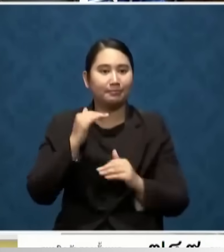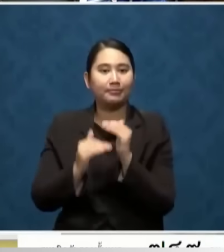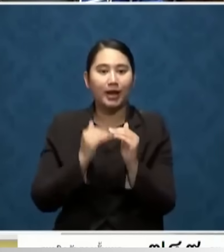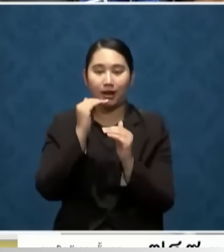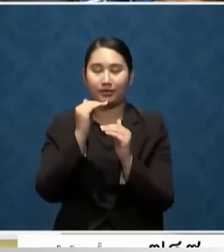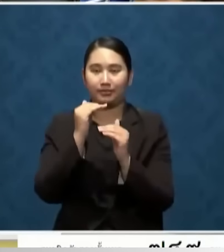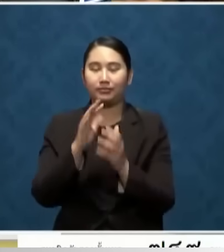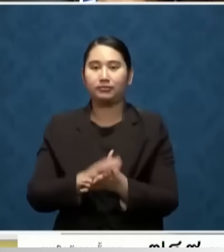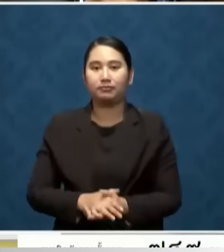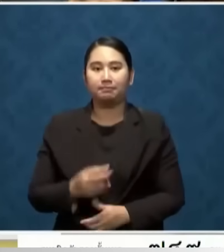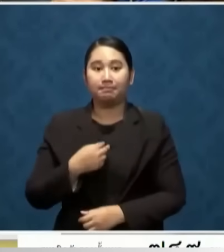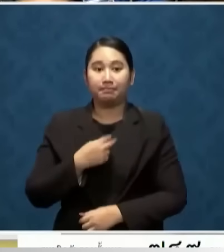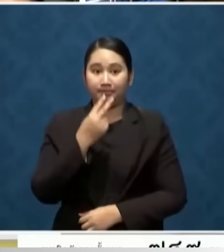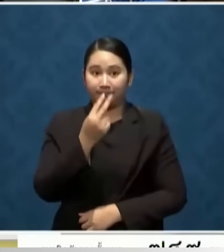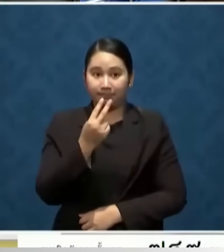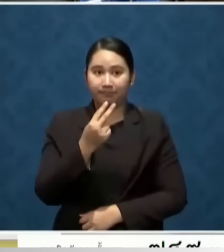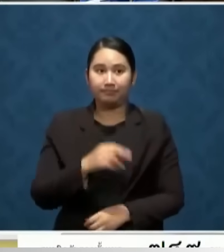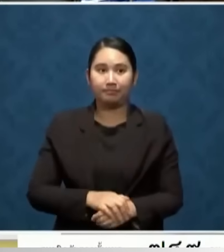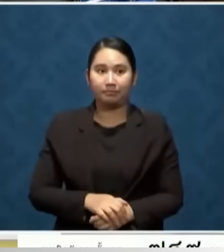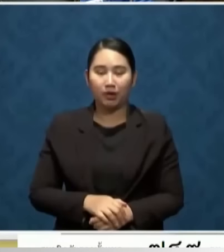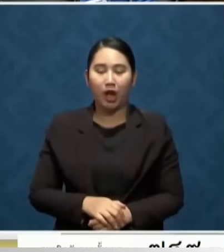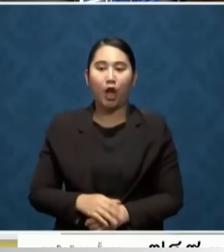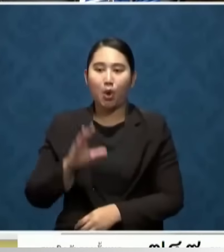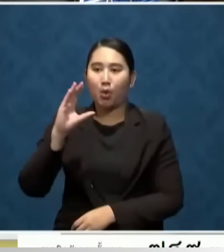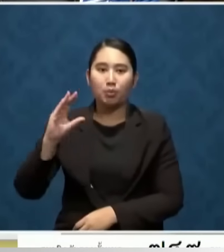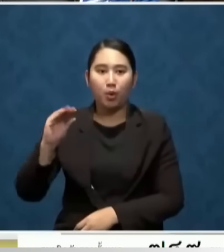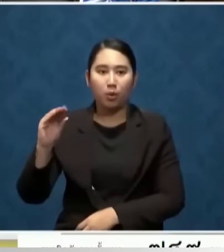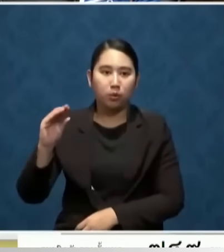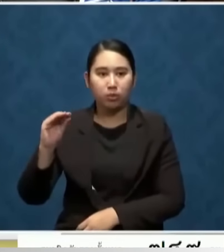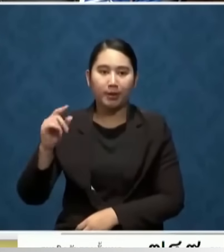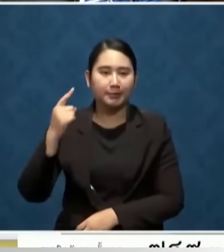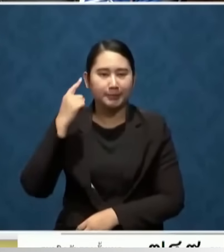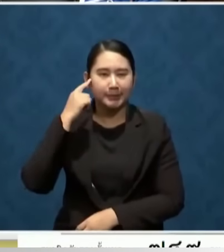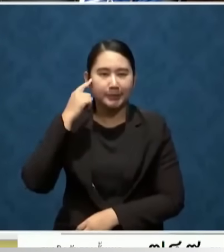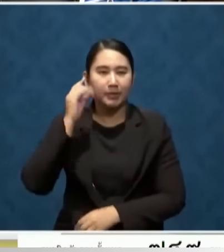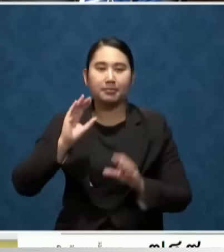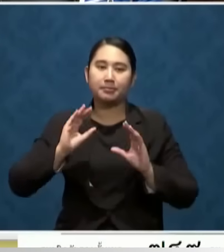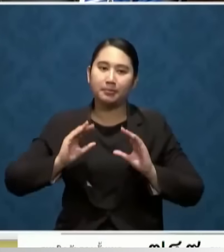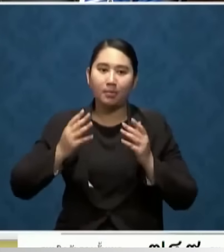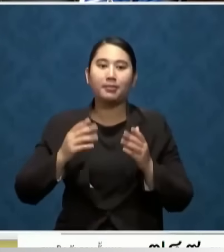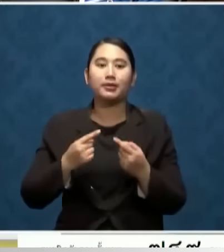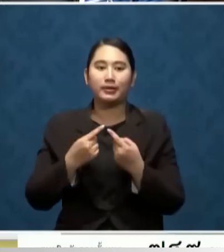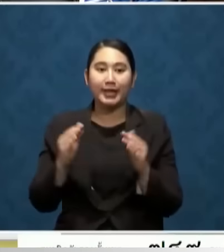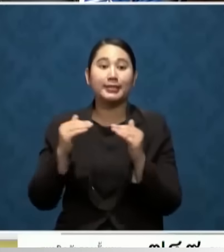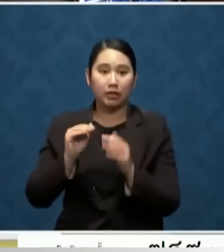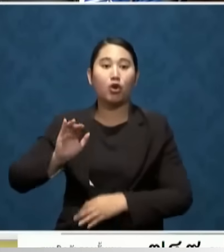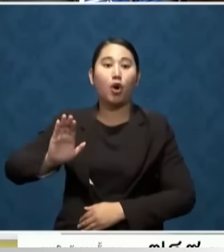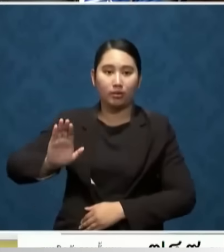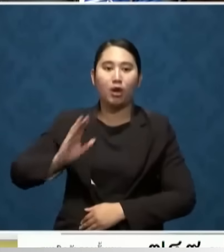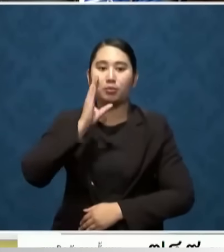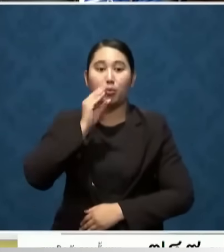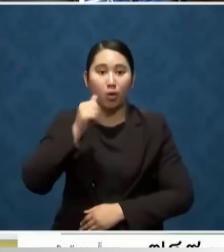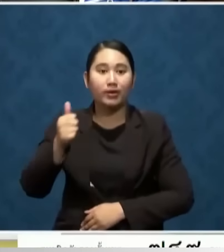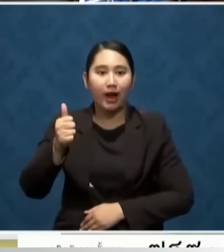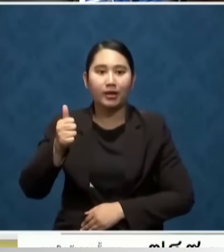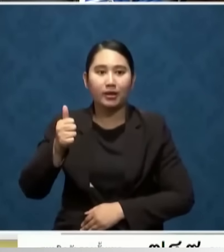จะไม่เห็นด้วยกับทุกเรื่องที่ท่านชาดาได้พูดมาแต่ผมเห็นว่าท่านมีเสรีภาพในการที่จะพูดและนี่